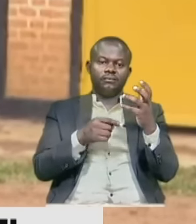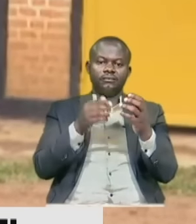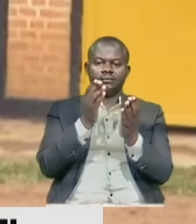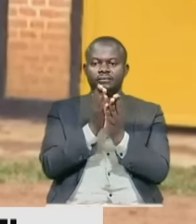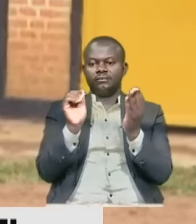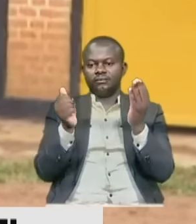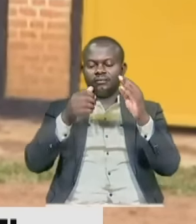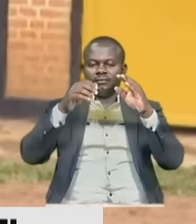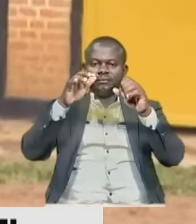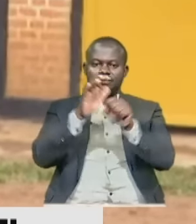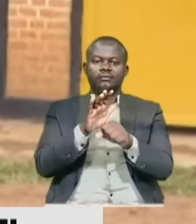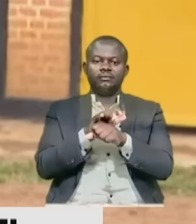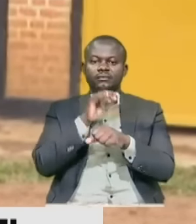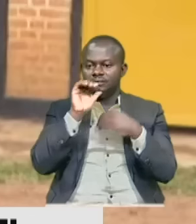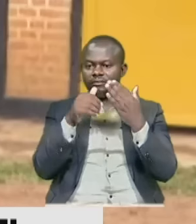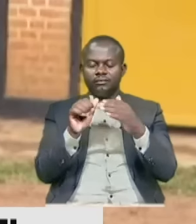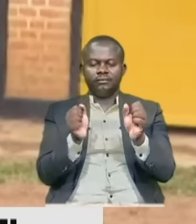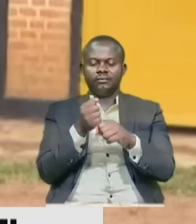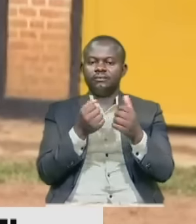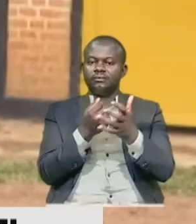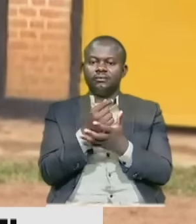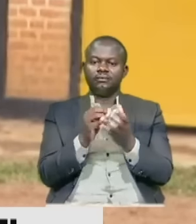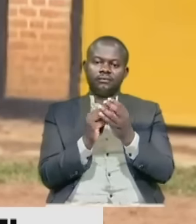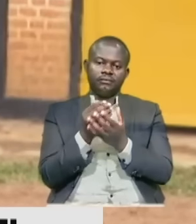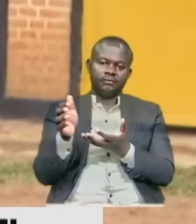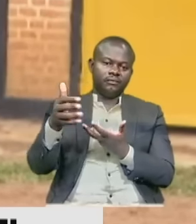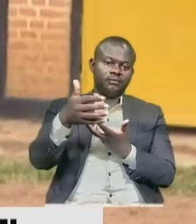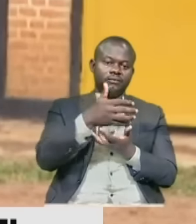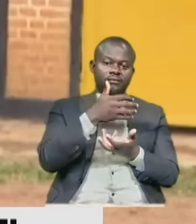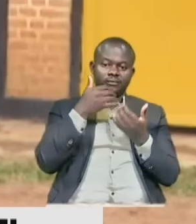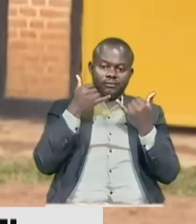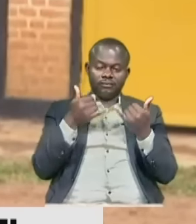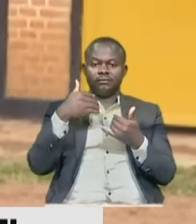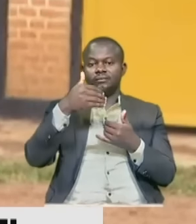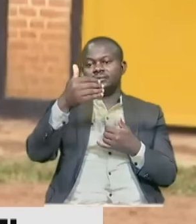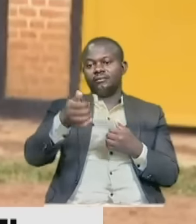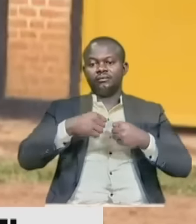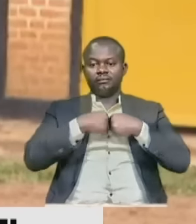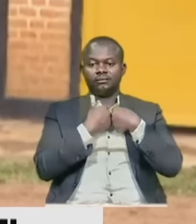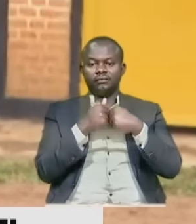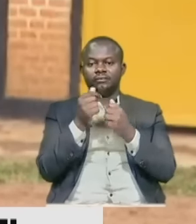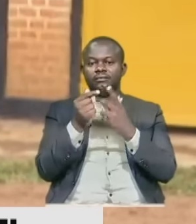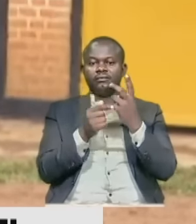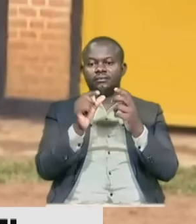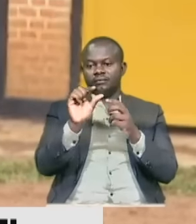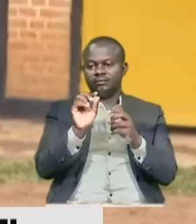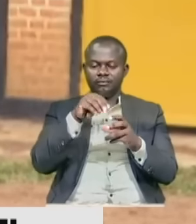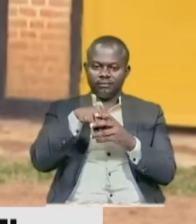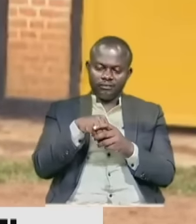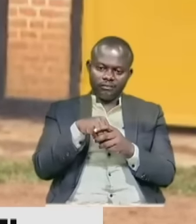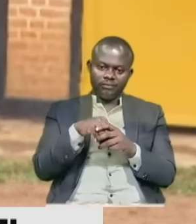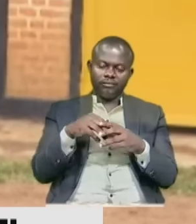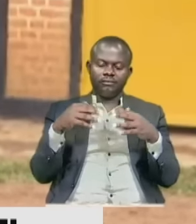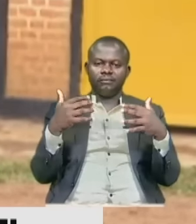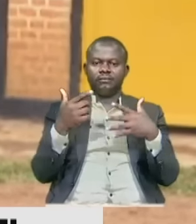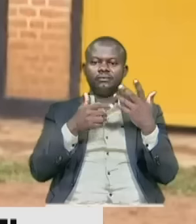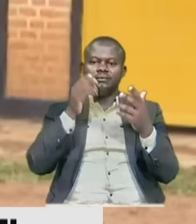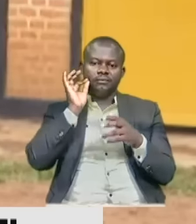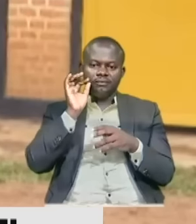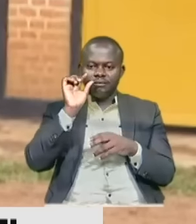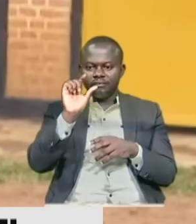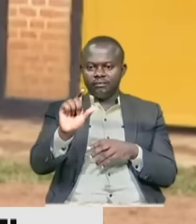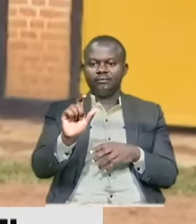kuri icucitse buriya nyine ntabwo byatuma yera. Buriya igenda irwanira bya bindi bikeya mwagiye mushyiramo. Iyo mbuto ni